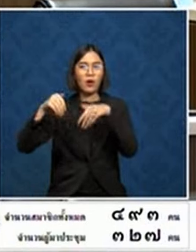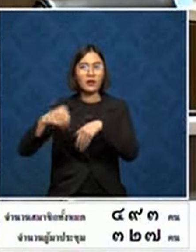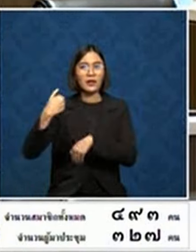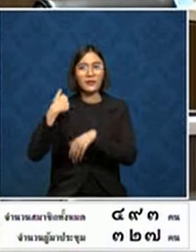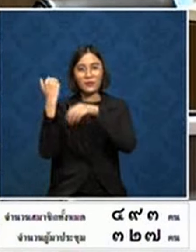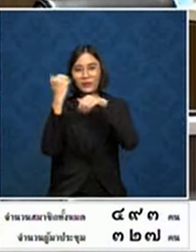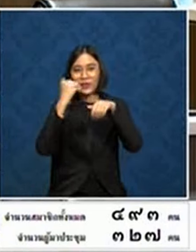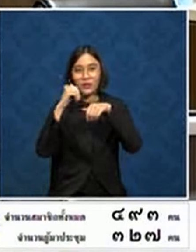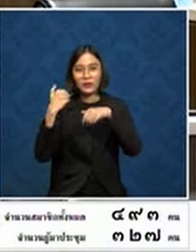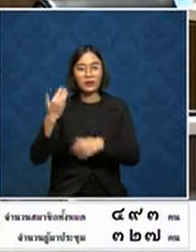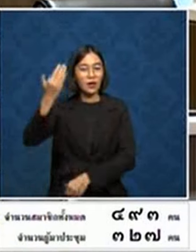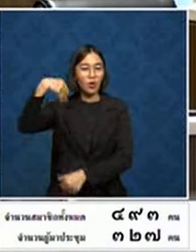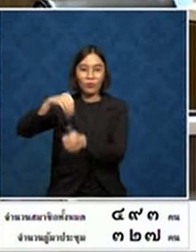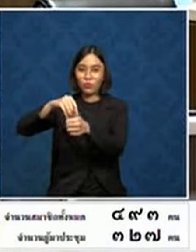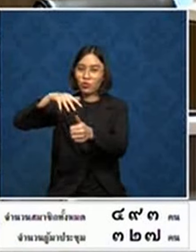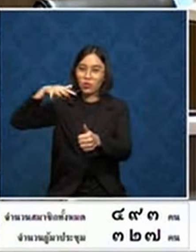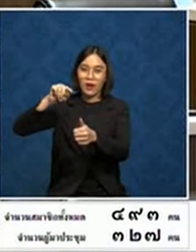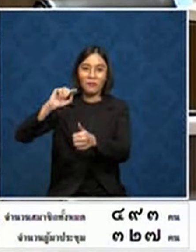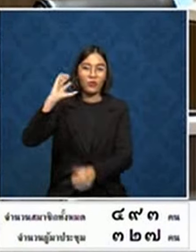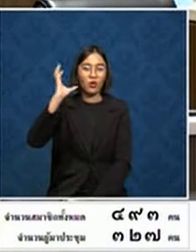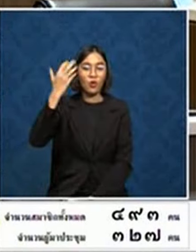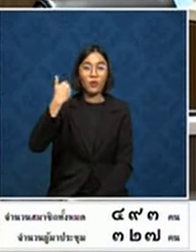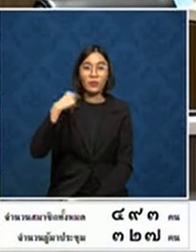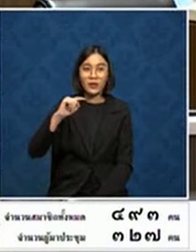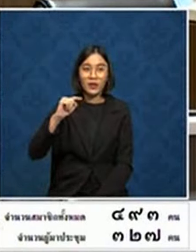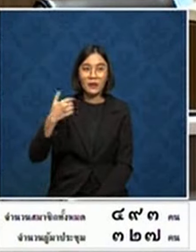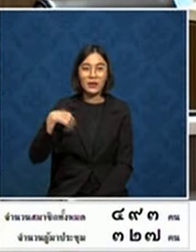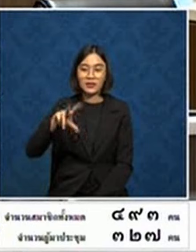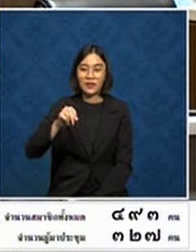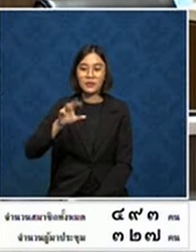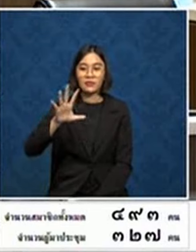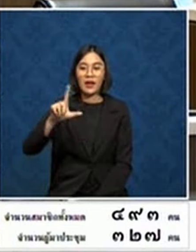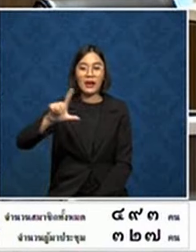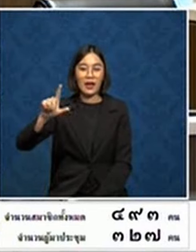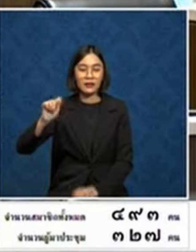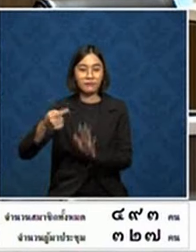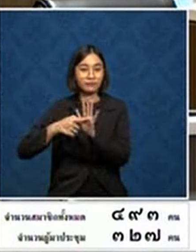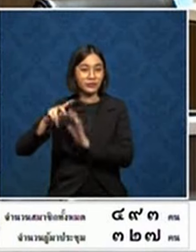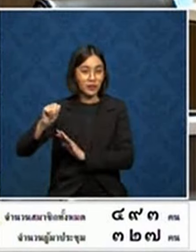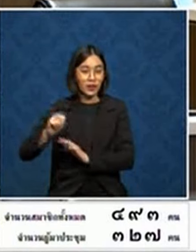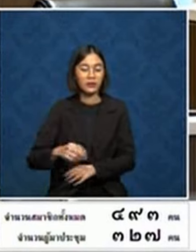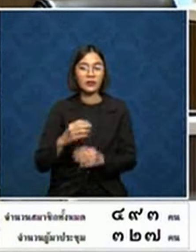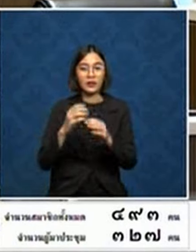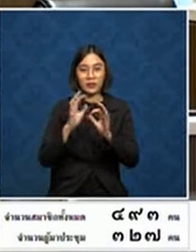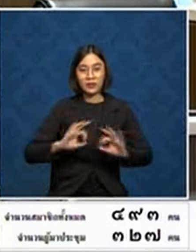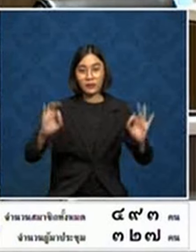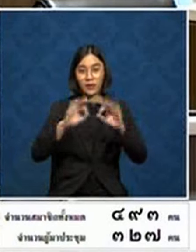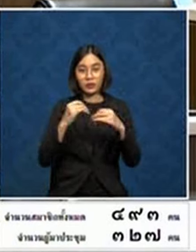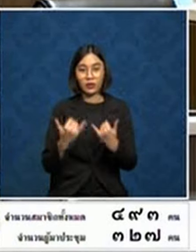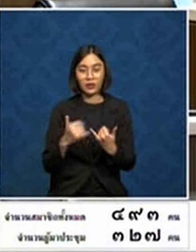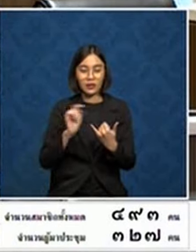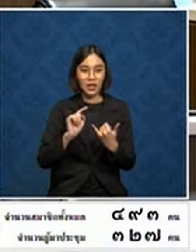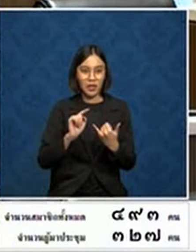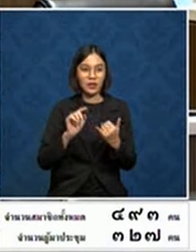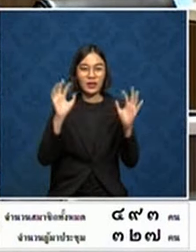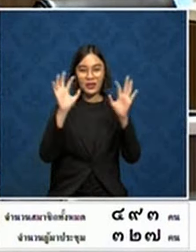อยเมื่อก่อนเนี่ยเป็นผู้นำโลกเลยประเทศออสเตรเลียมีอยู่35ล้านตันครับท่านครับเพราะฉะนั้นในจุดนี้ก็เ